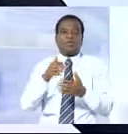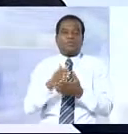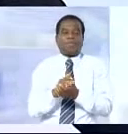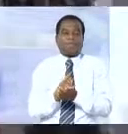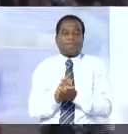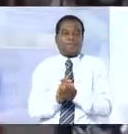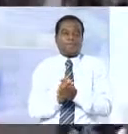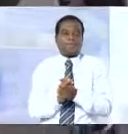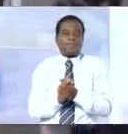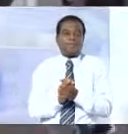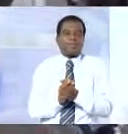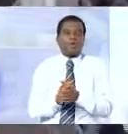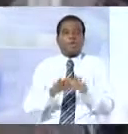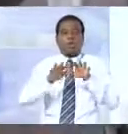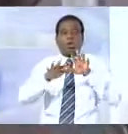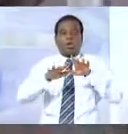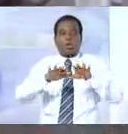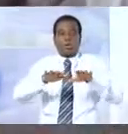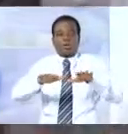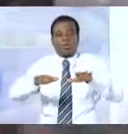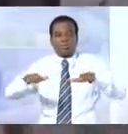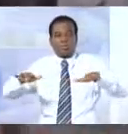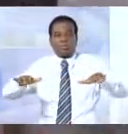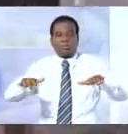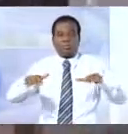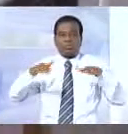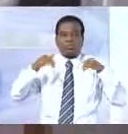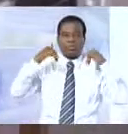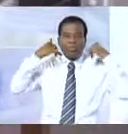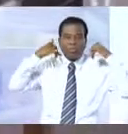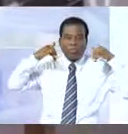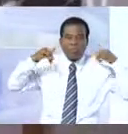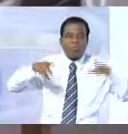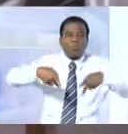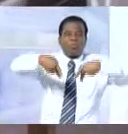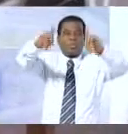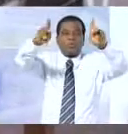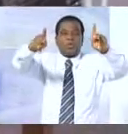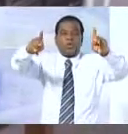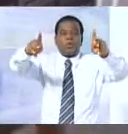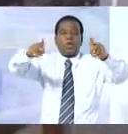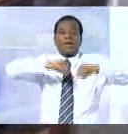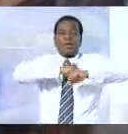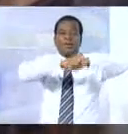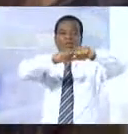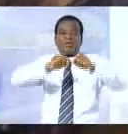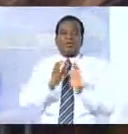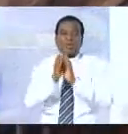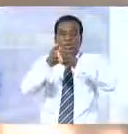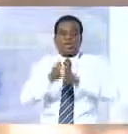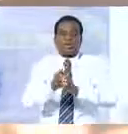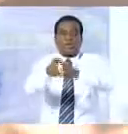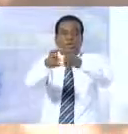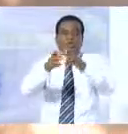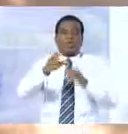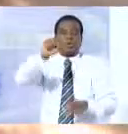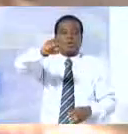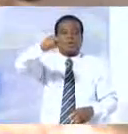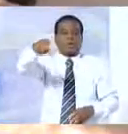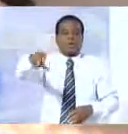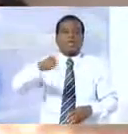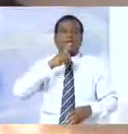Yopoué. Du matériel didactique et informatique pour permettre au groupement de sécurité portuaire de San Pedro d'être